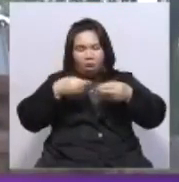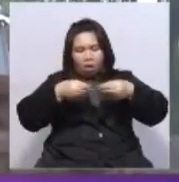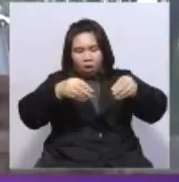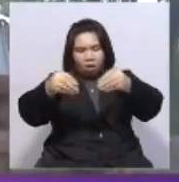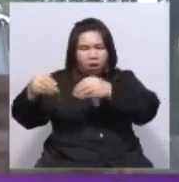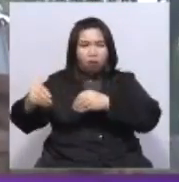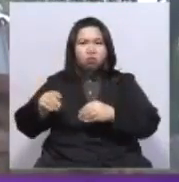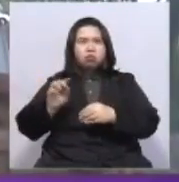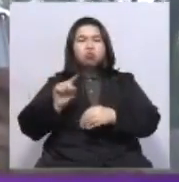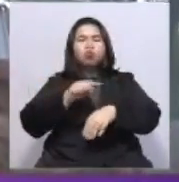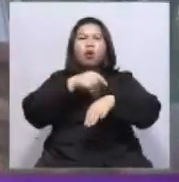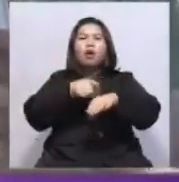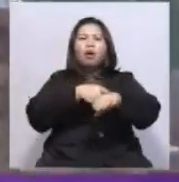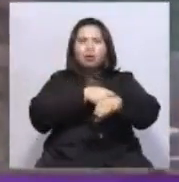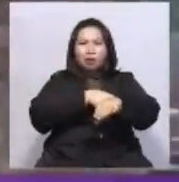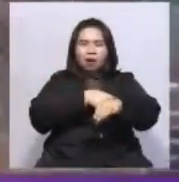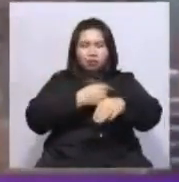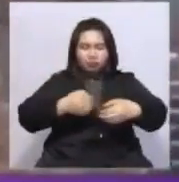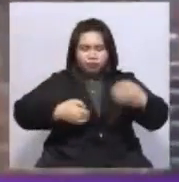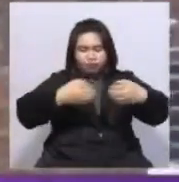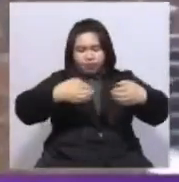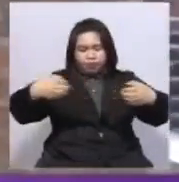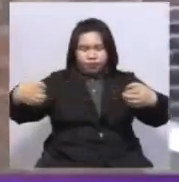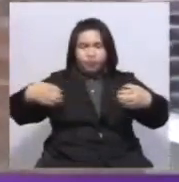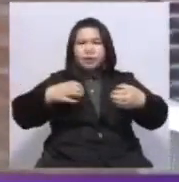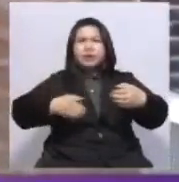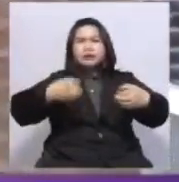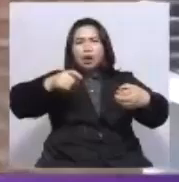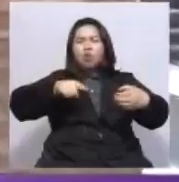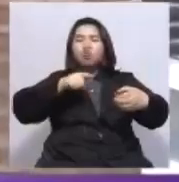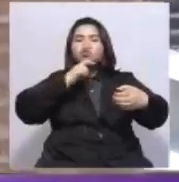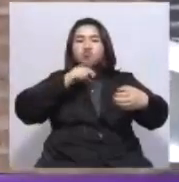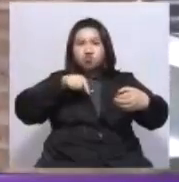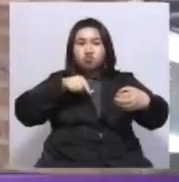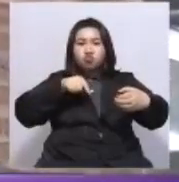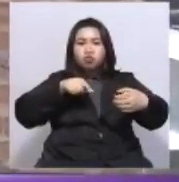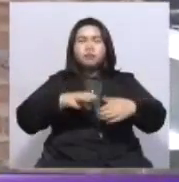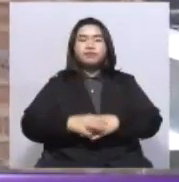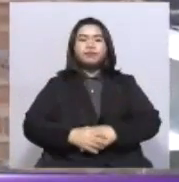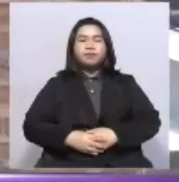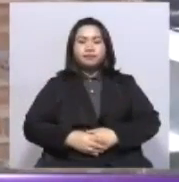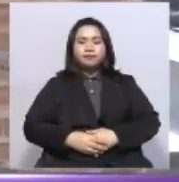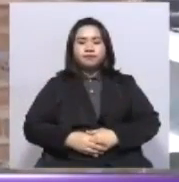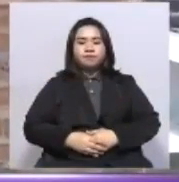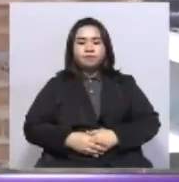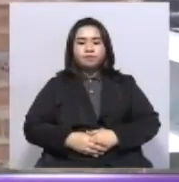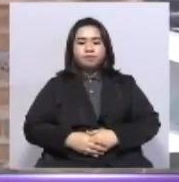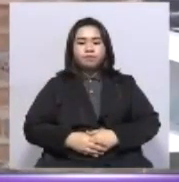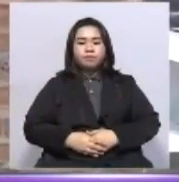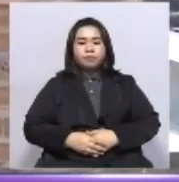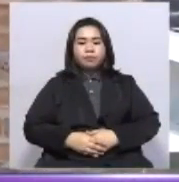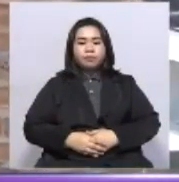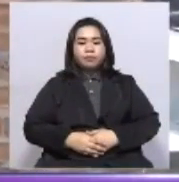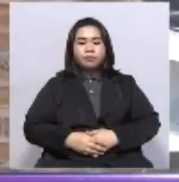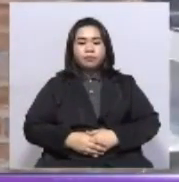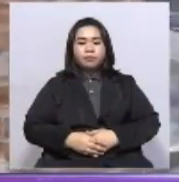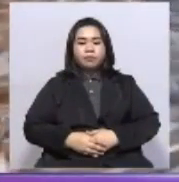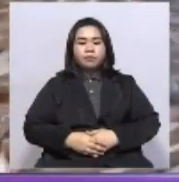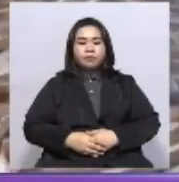ามกาลเวลาเห็นได้จากเสาพระวิหารโบราณที่ยังคงปรากฏอยู่รอบองค์พระนอน